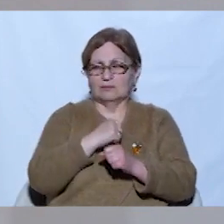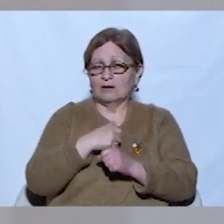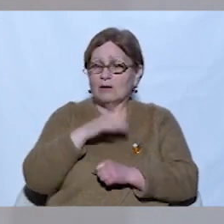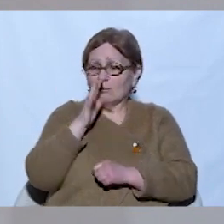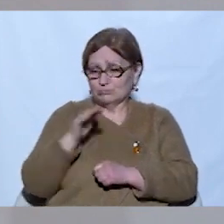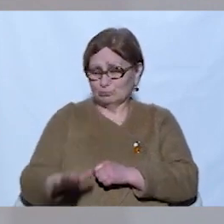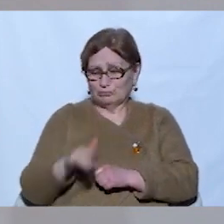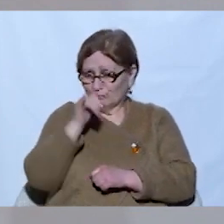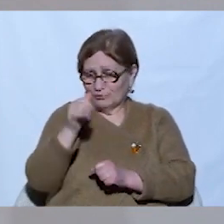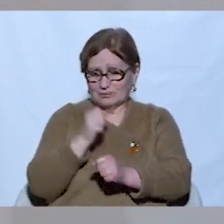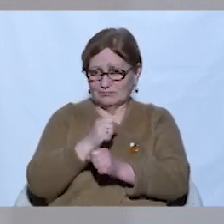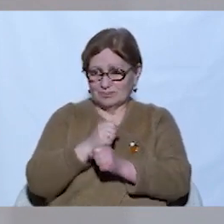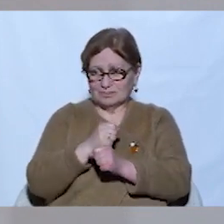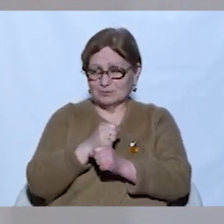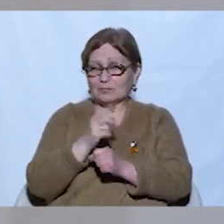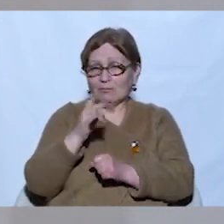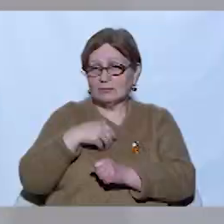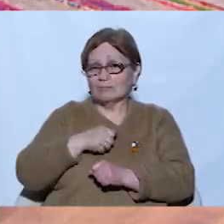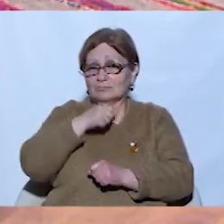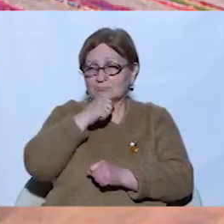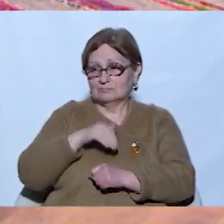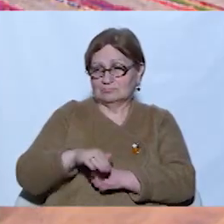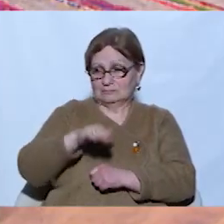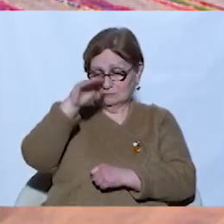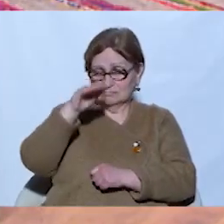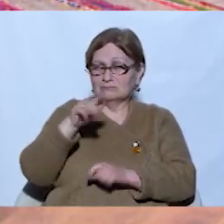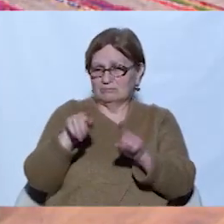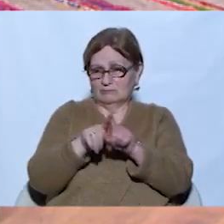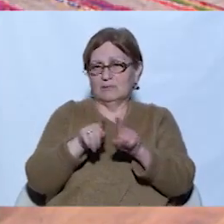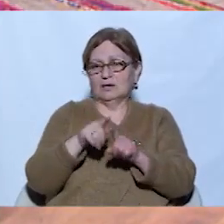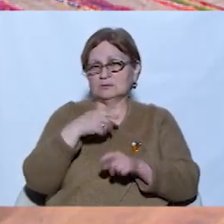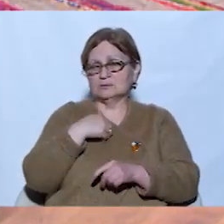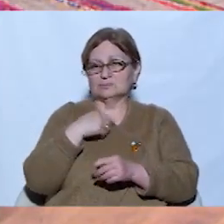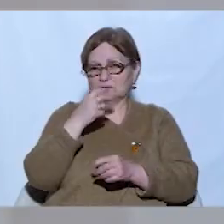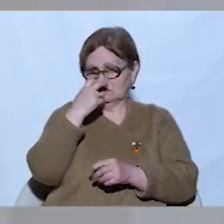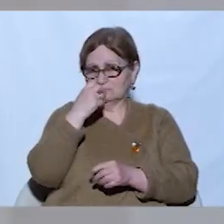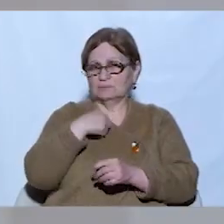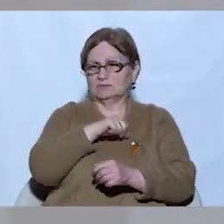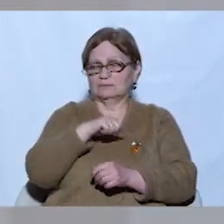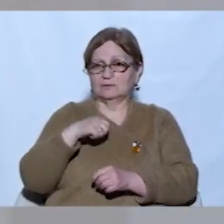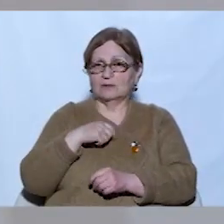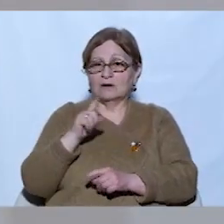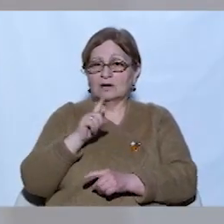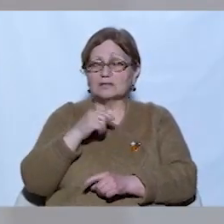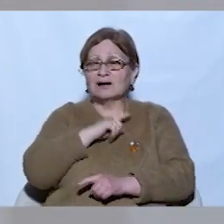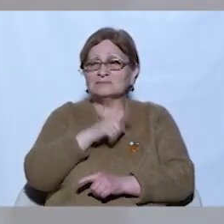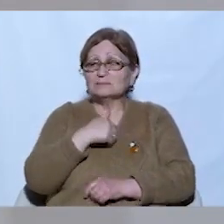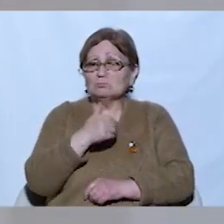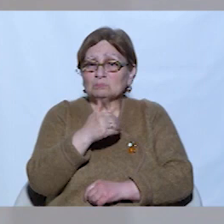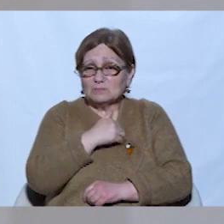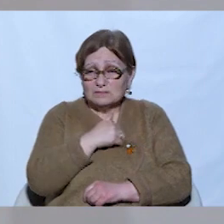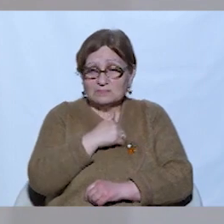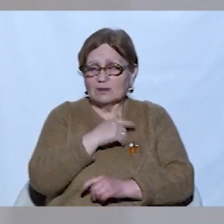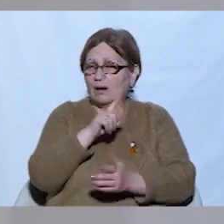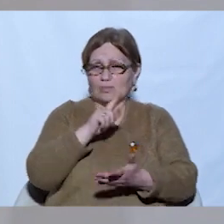მაინც გავაკეთებ, უბრალოდ 5 წლის ასაკში შეიძლება ვერ ვქნა, მაგრამ ფორმი რა თქმა უნდა, ანუ ის იმდანაც, ანუ ჩვენ